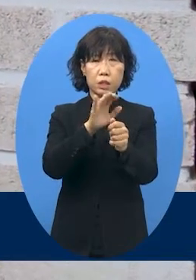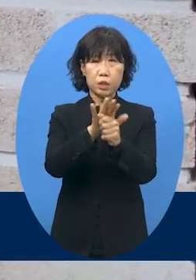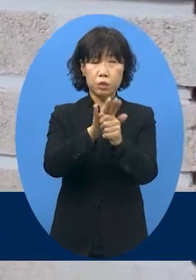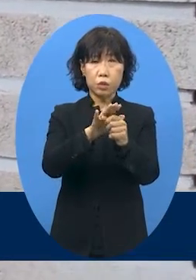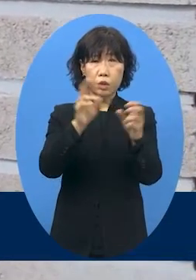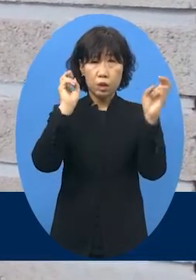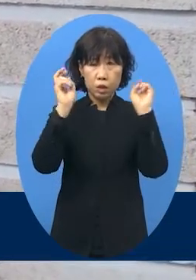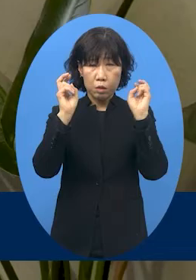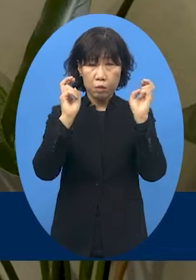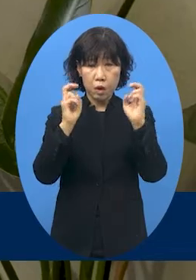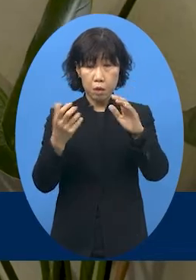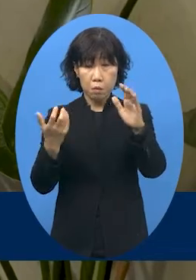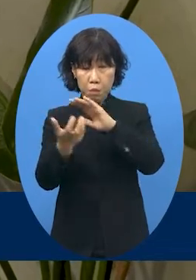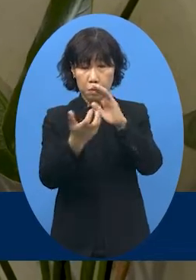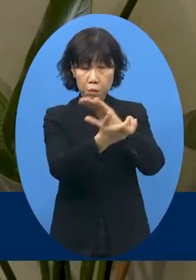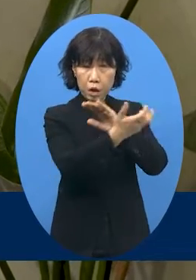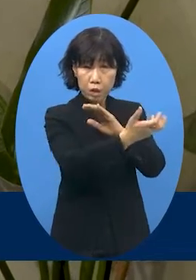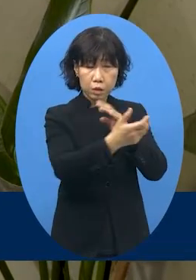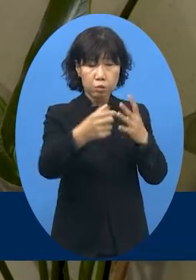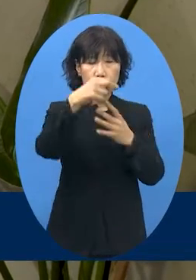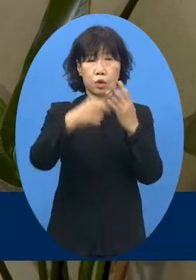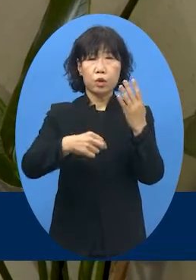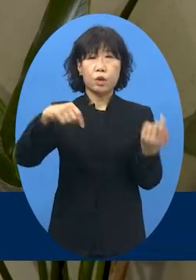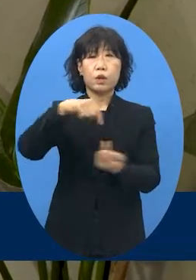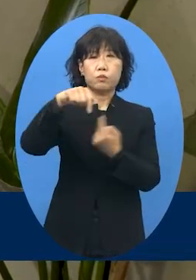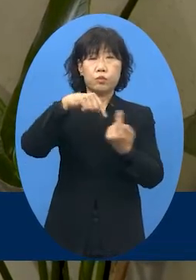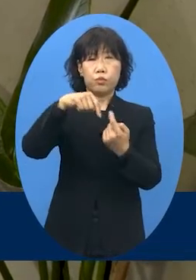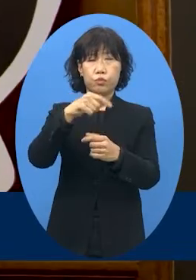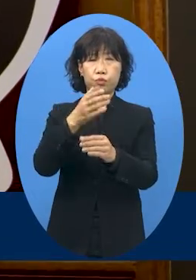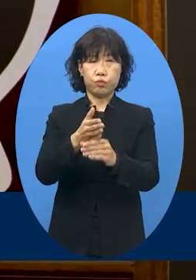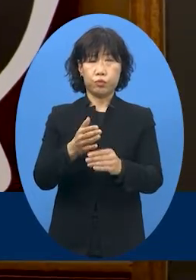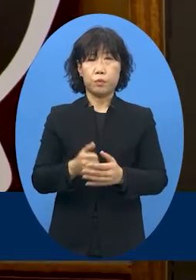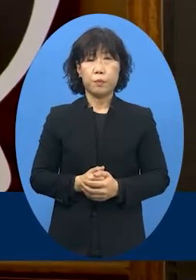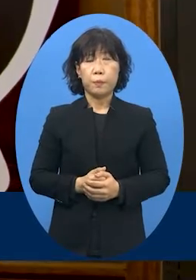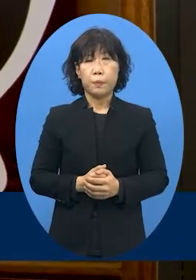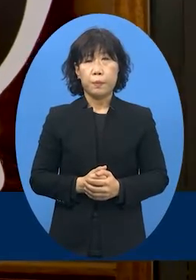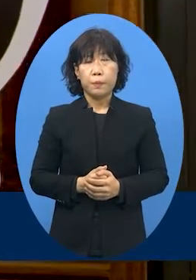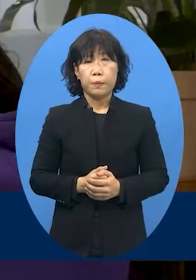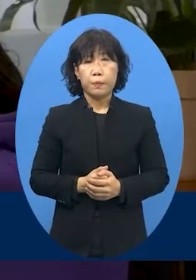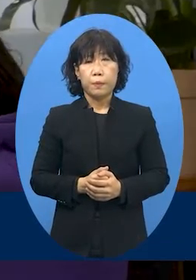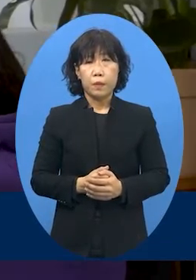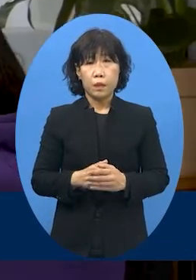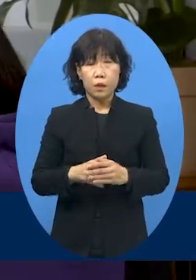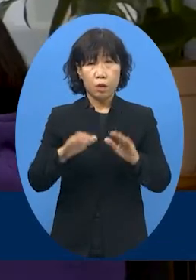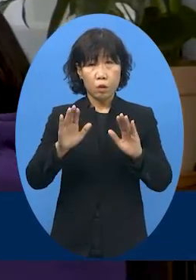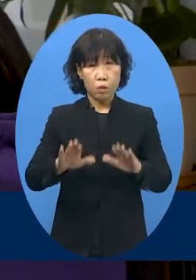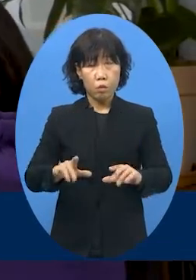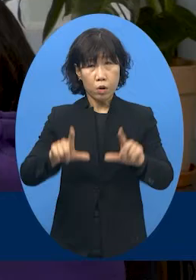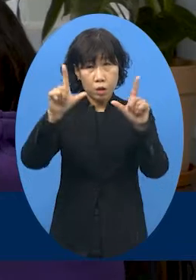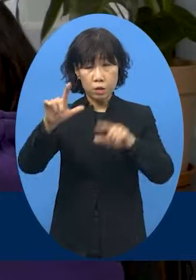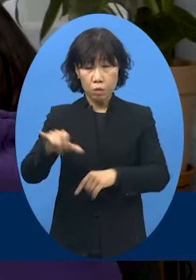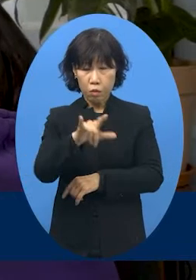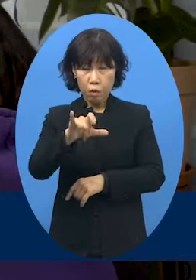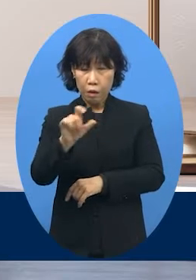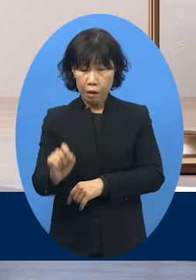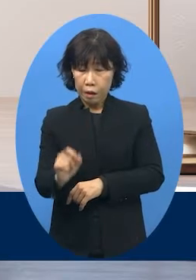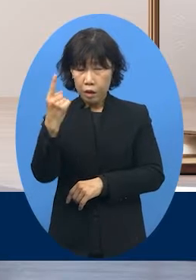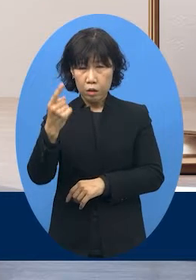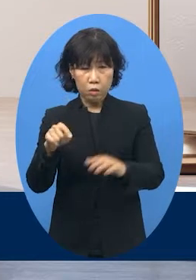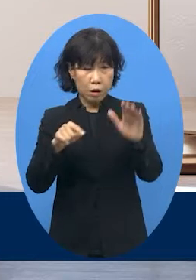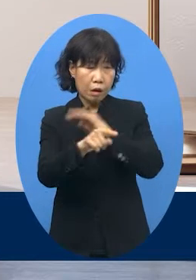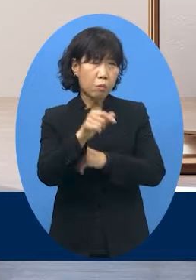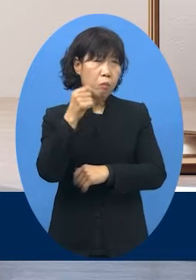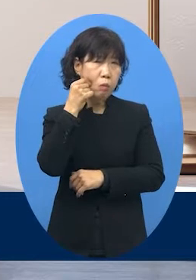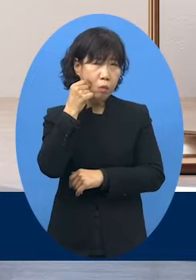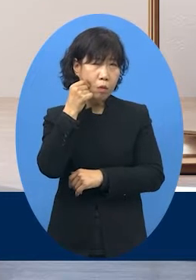사회적 경제기업에 탐방하는 방문견학 프로그램을 운영하고 있습니다 우리는 그런 식으로 방문견학이 어려운 상황을